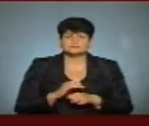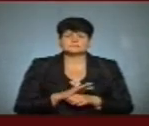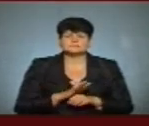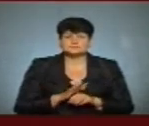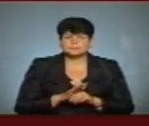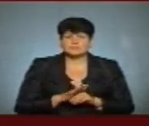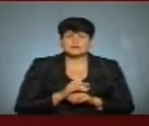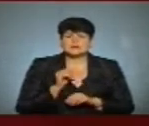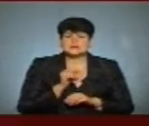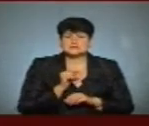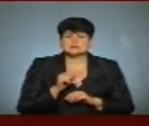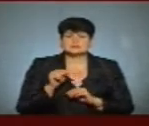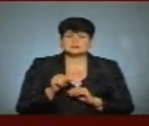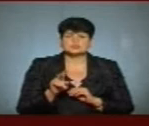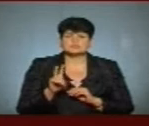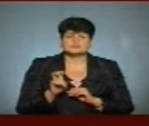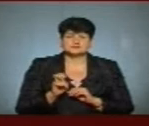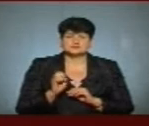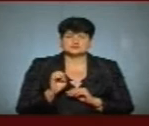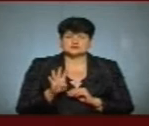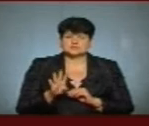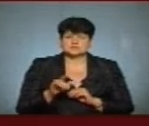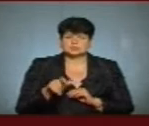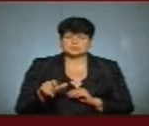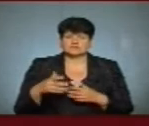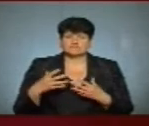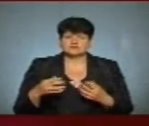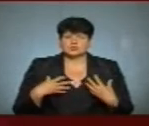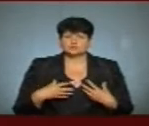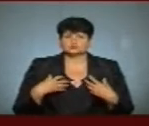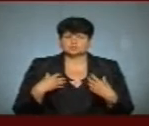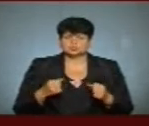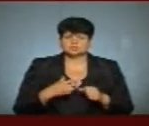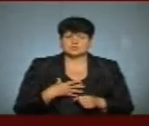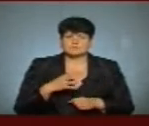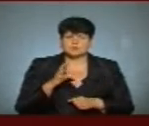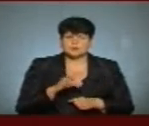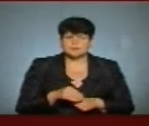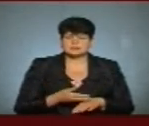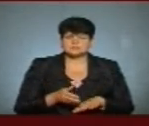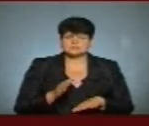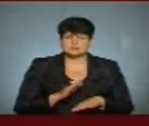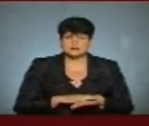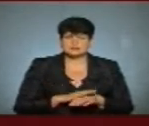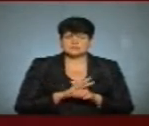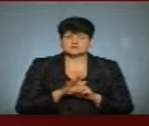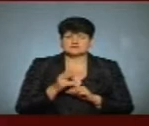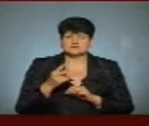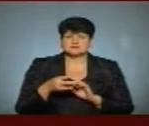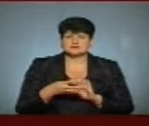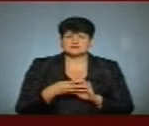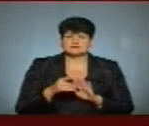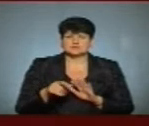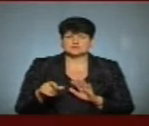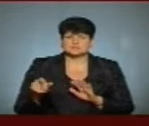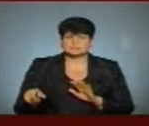COVID-19. З них 1214 осіб вже одужали, померли через ускладнення від коронавірусу 29